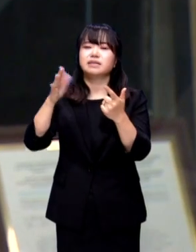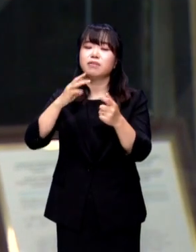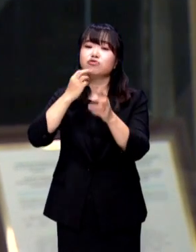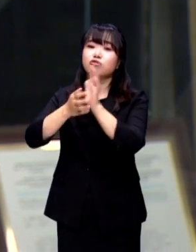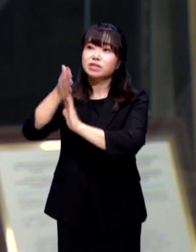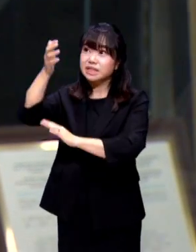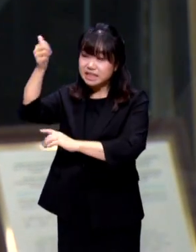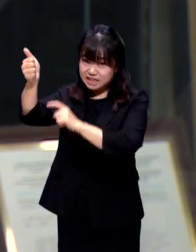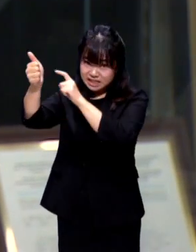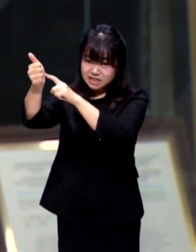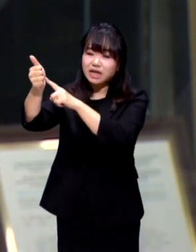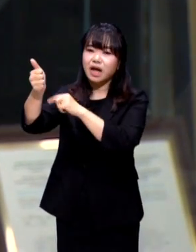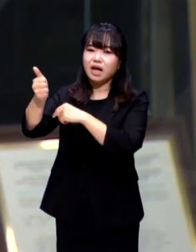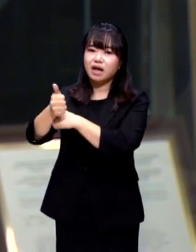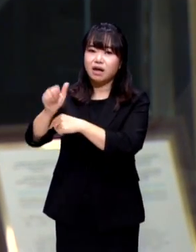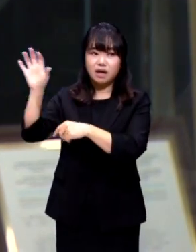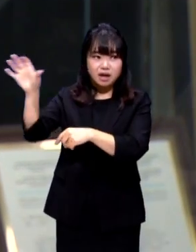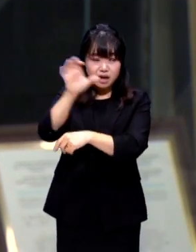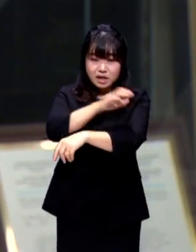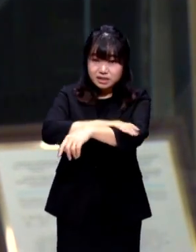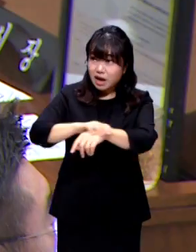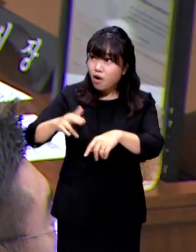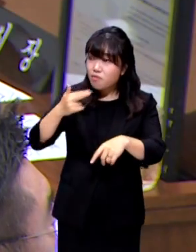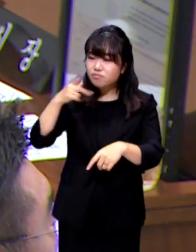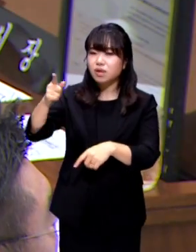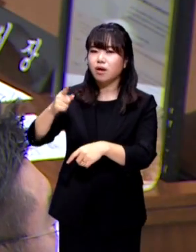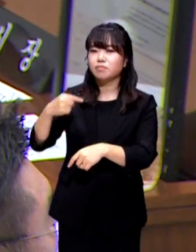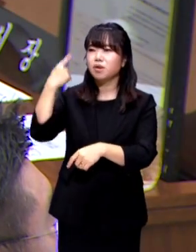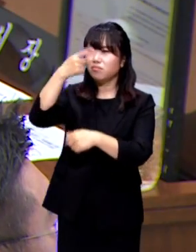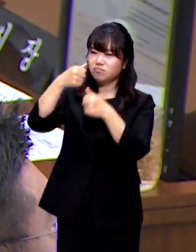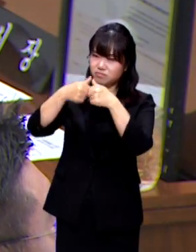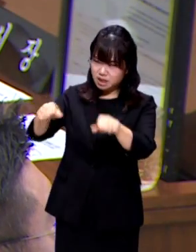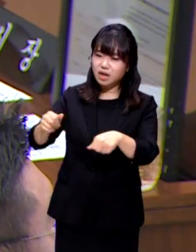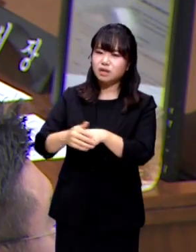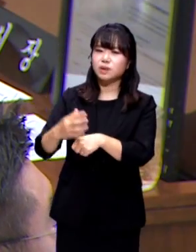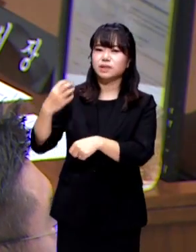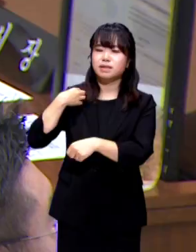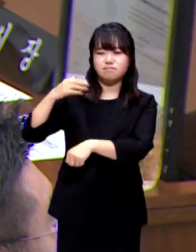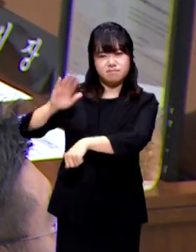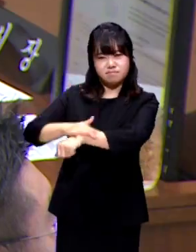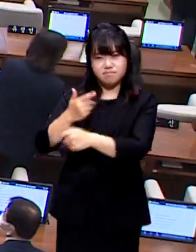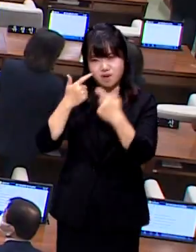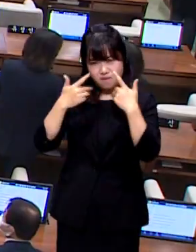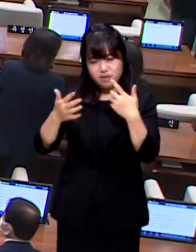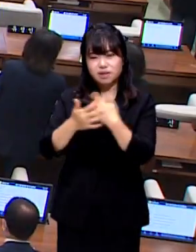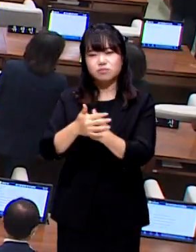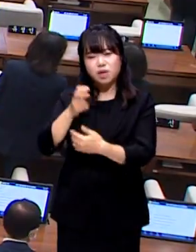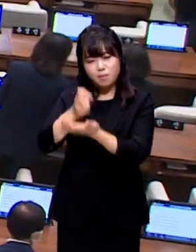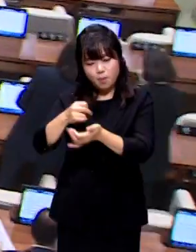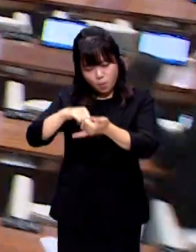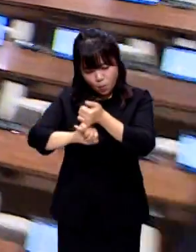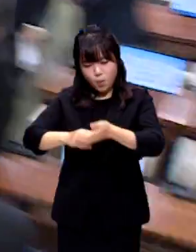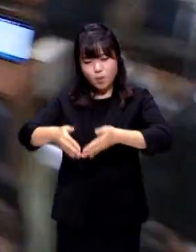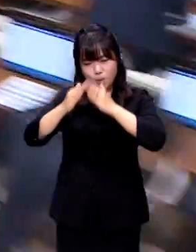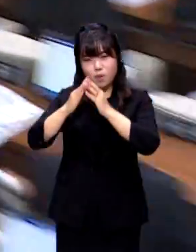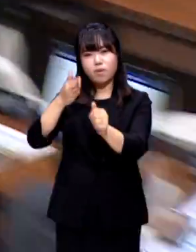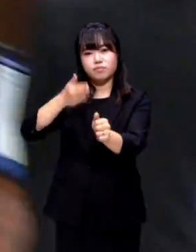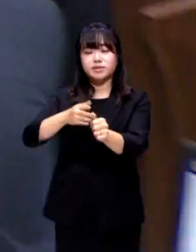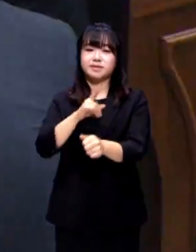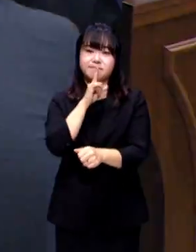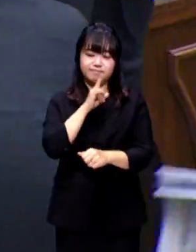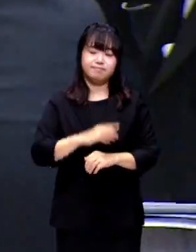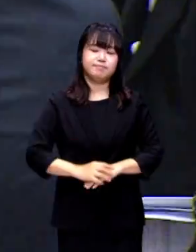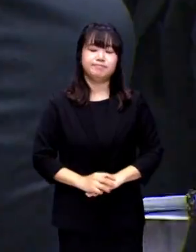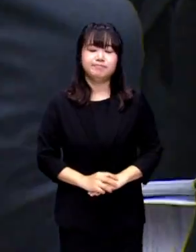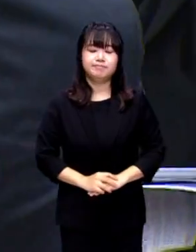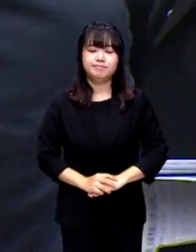시장이 지키지 않을 경우 정치적인 책임을 질 수밖에 없다며 해당 조례안의 필요성을 강조했습니다.